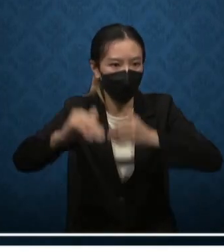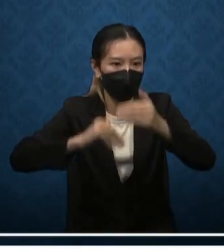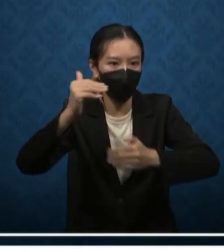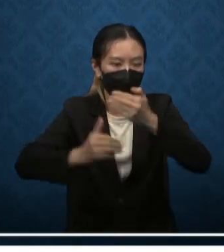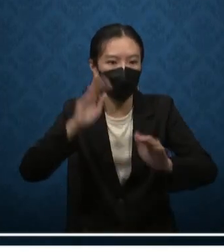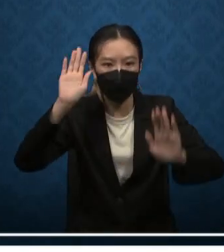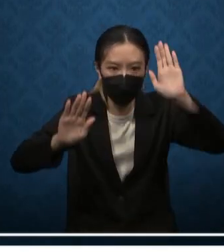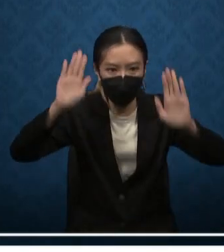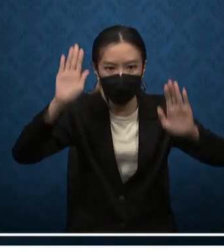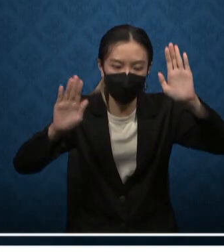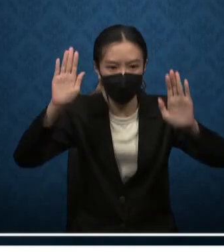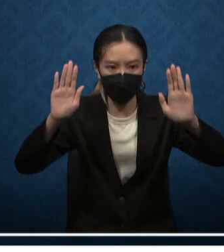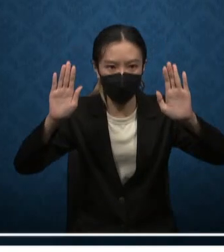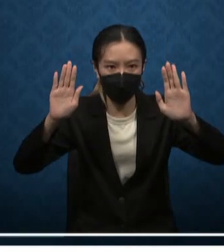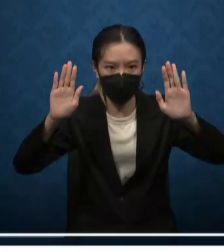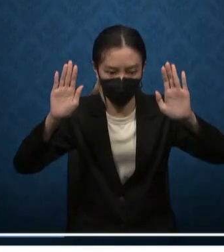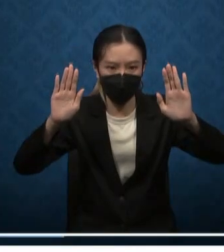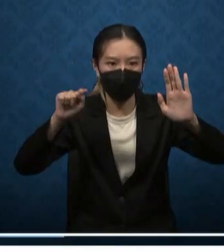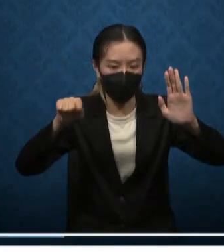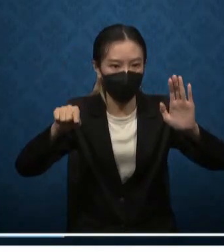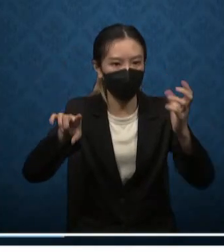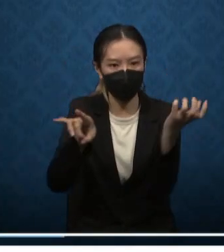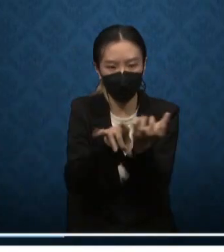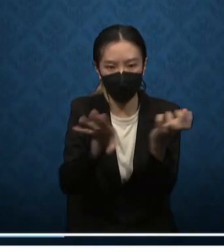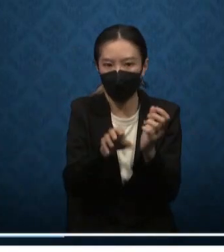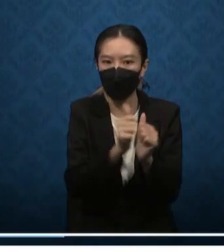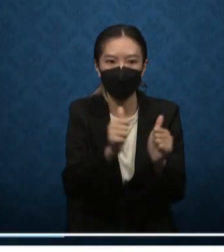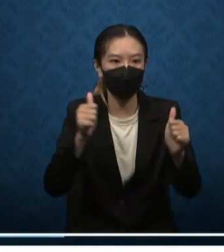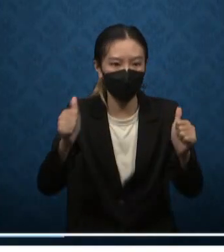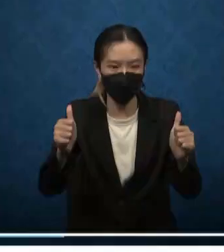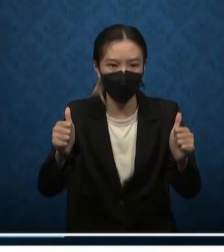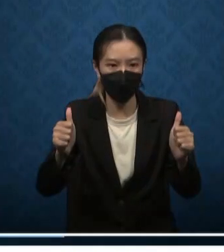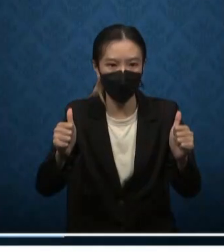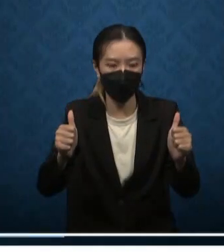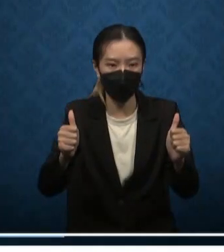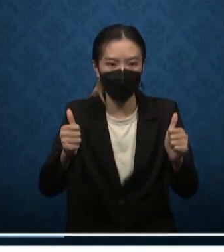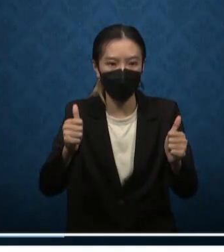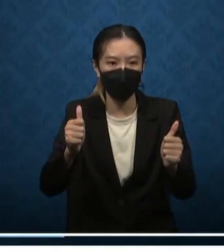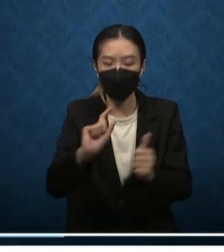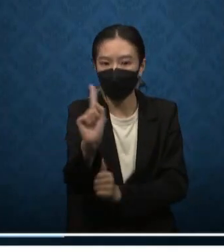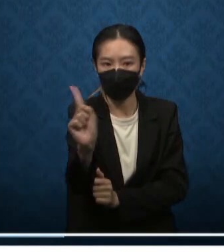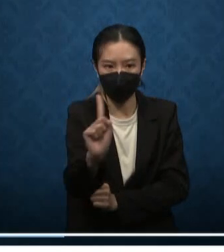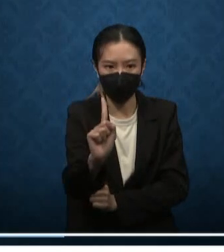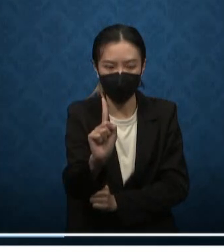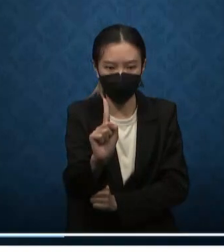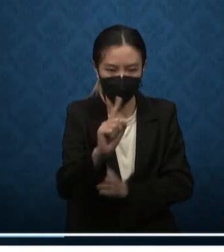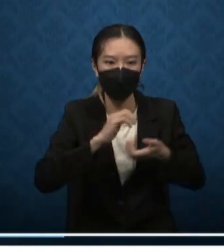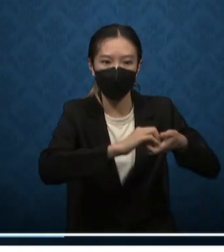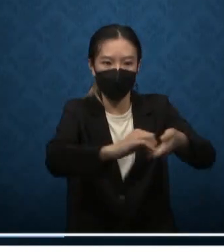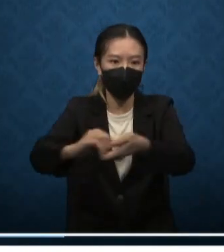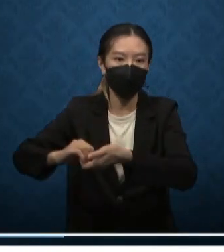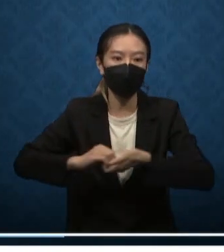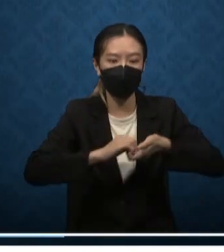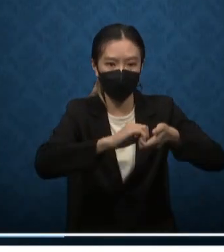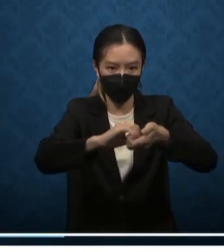ระดับพื้นที่ให้เกิดมีประสิทธิภาพและมีประสิทธิผลโดยเฉพาะอย่างยิ่งเพื่อให้เกิดความร่วมมือกันใน